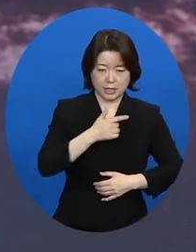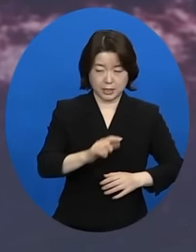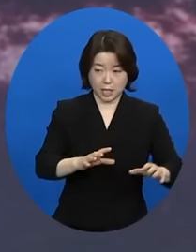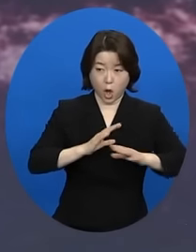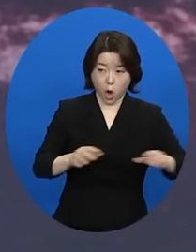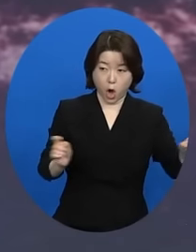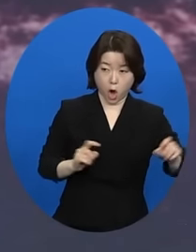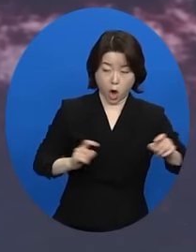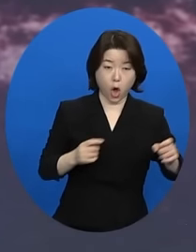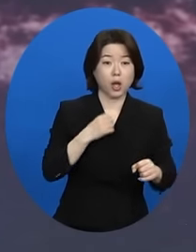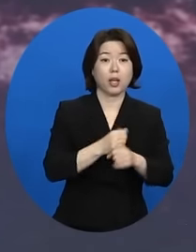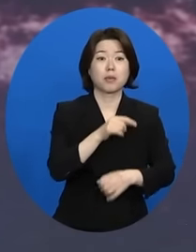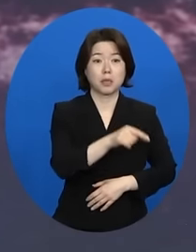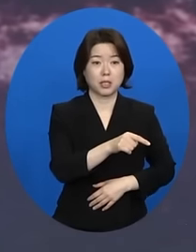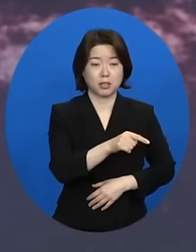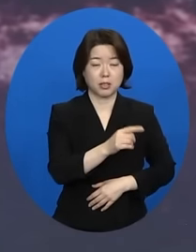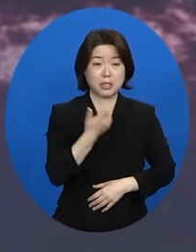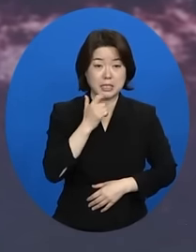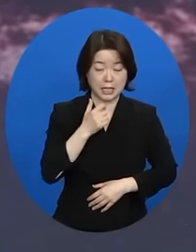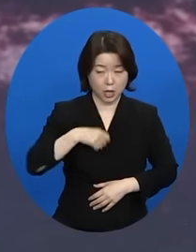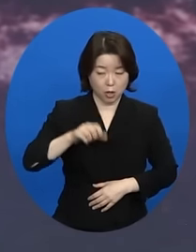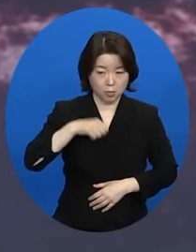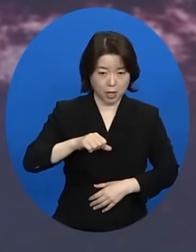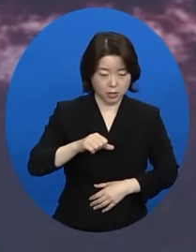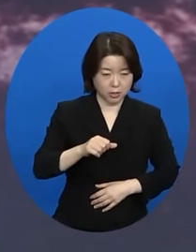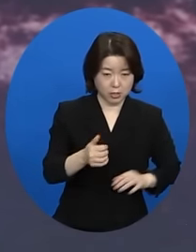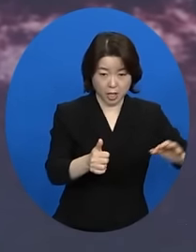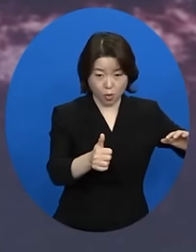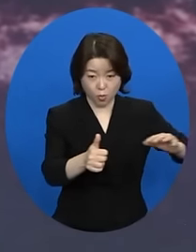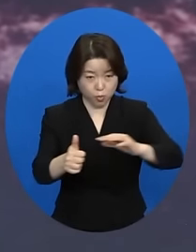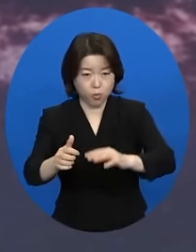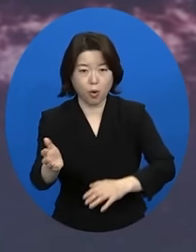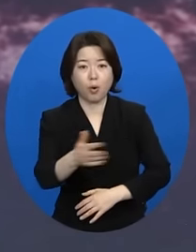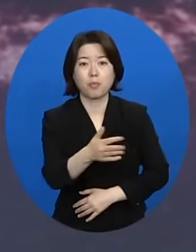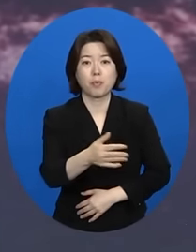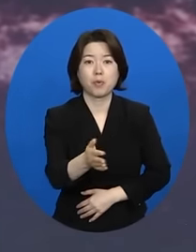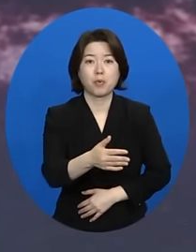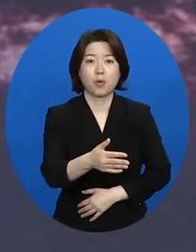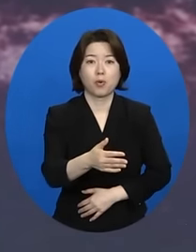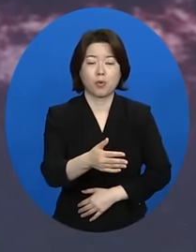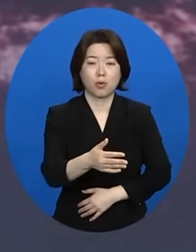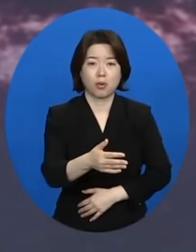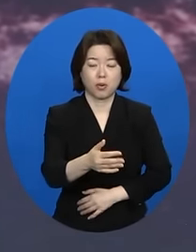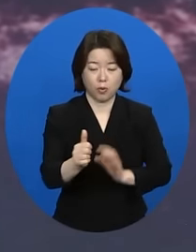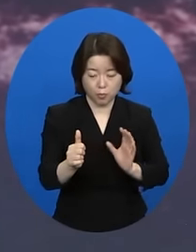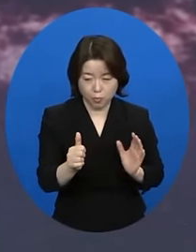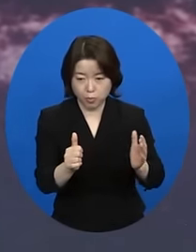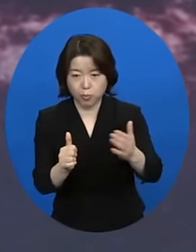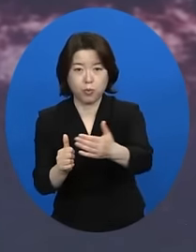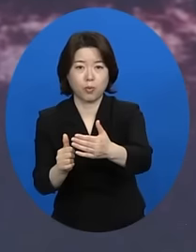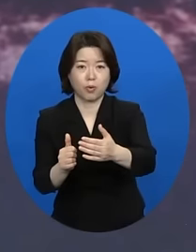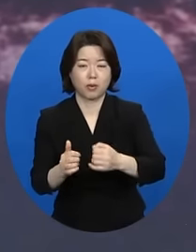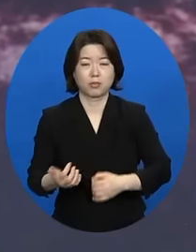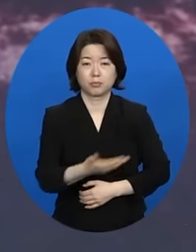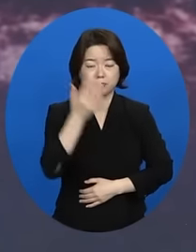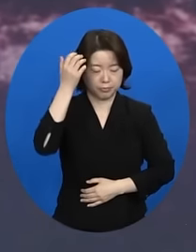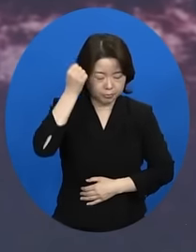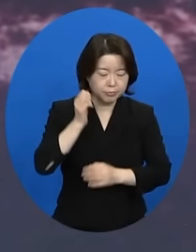두려워하게 하였으므로 야곱의 아들들을 추격한 자가 없었더라. 지켜 보호해 주시는 거예요. 여러분